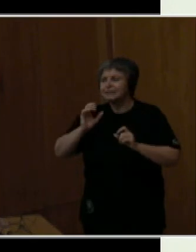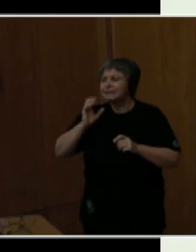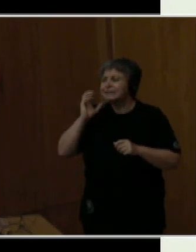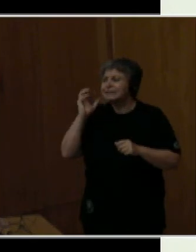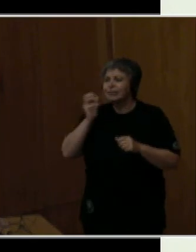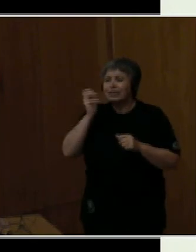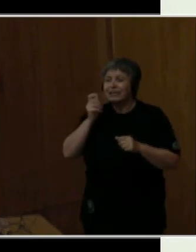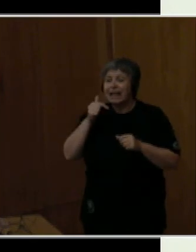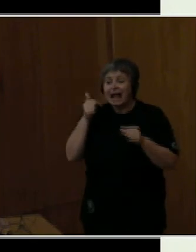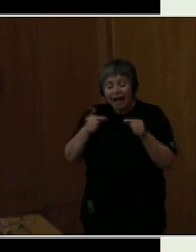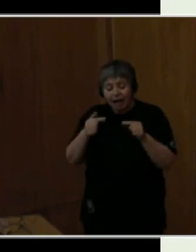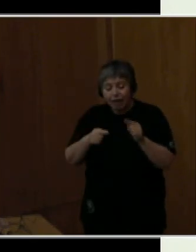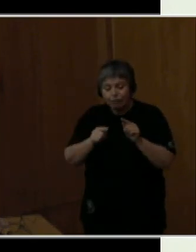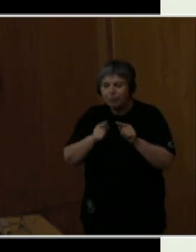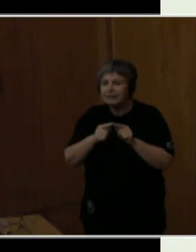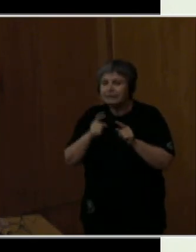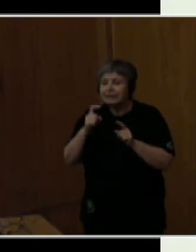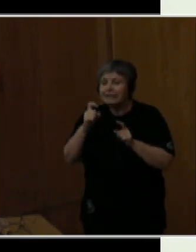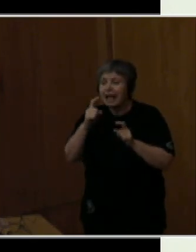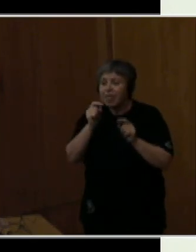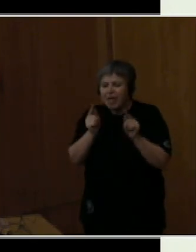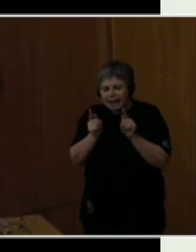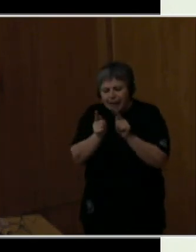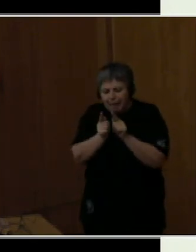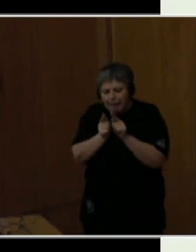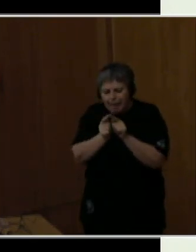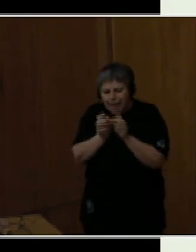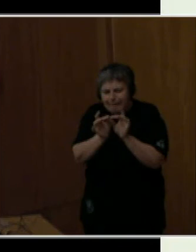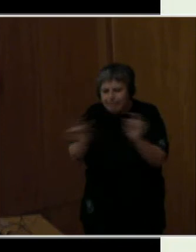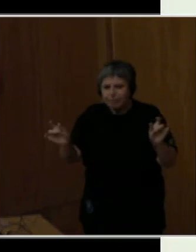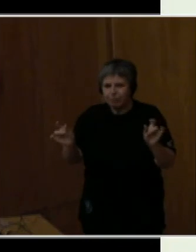από 10 μικρομέτρα. Σκεφτείτε,